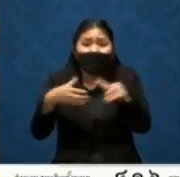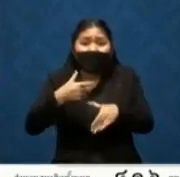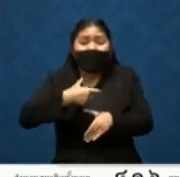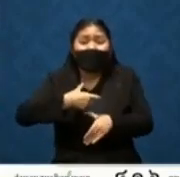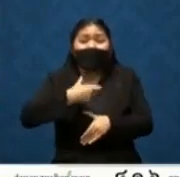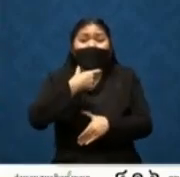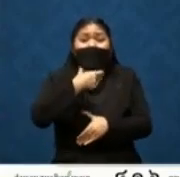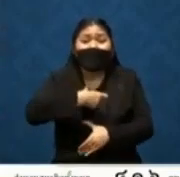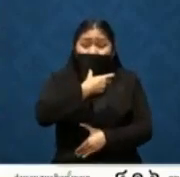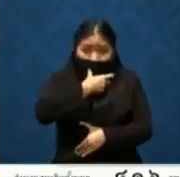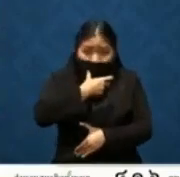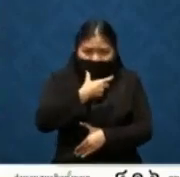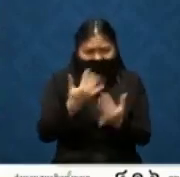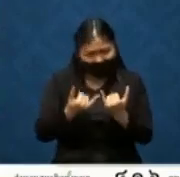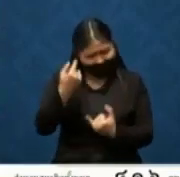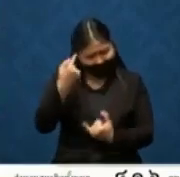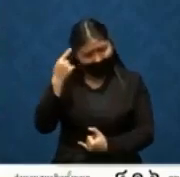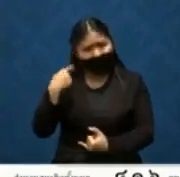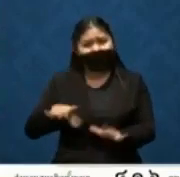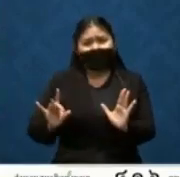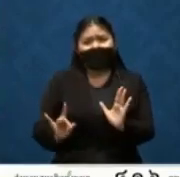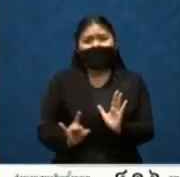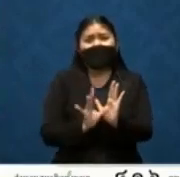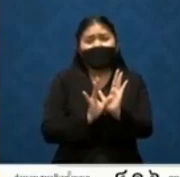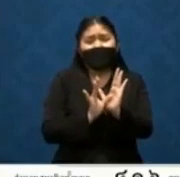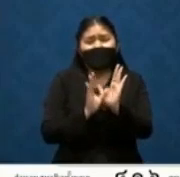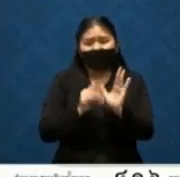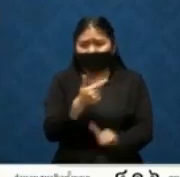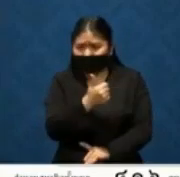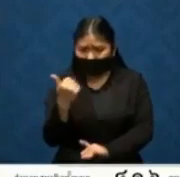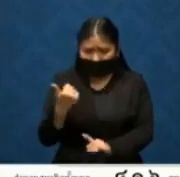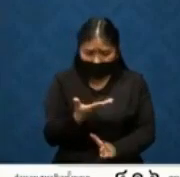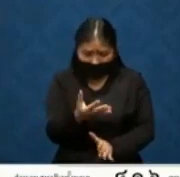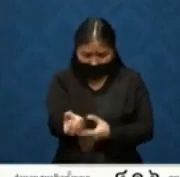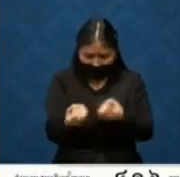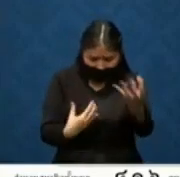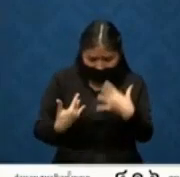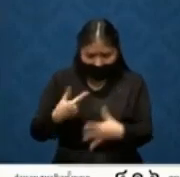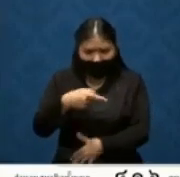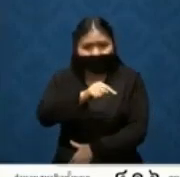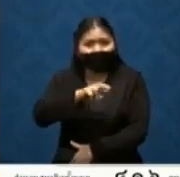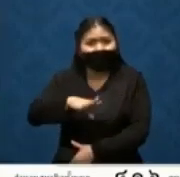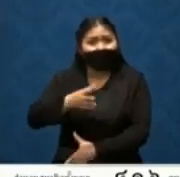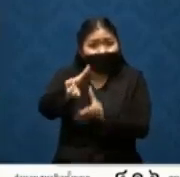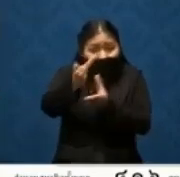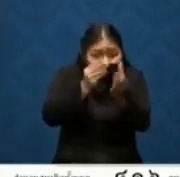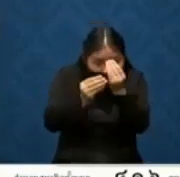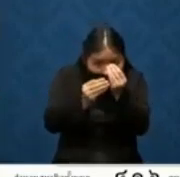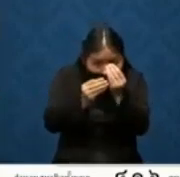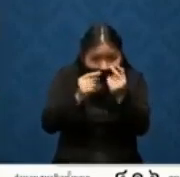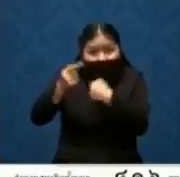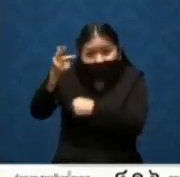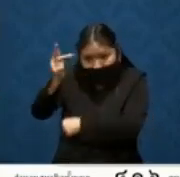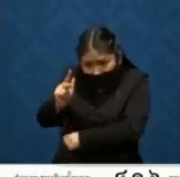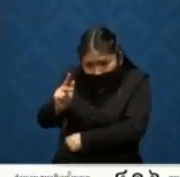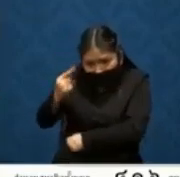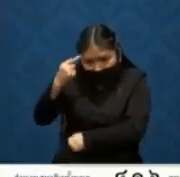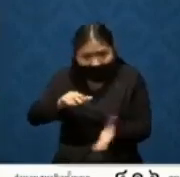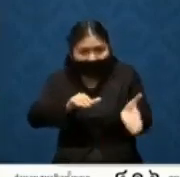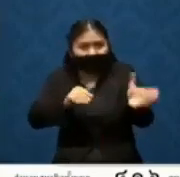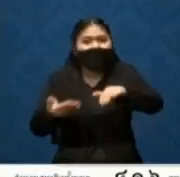ในนี้น่าจะเป็นครั้งสุดท้ายหลายท่านพูดเสมอว่าพรบการศึกษากับกัญชาคือพรบร่ม